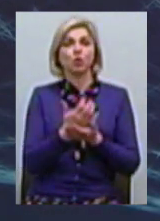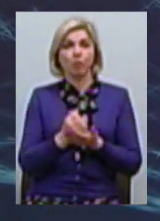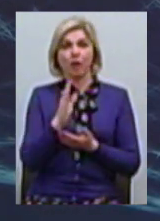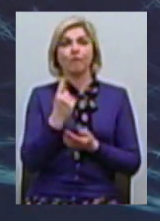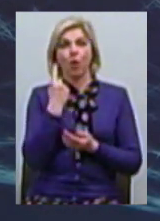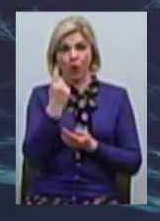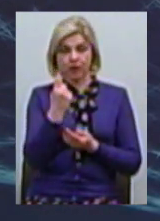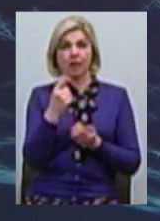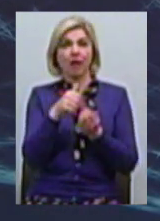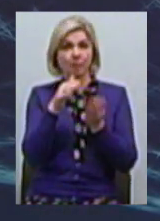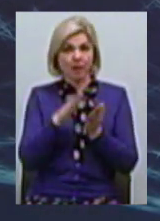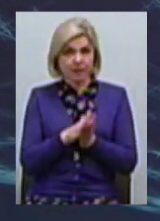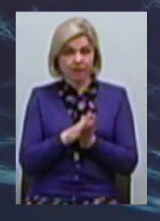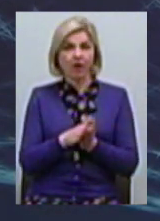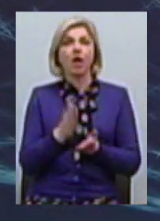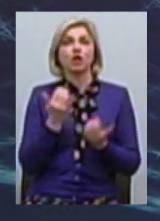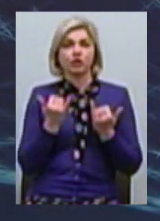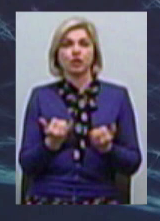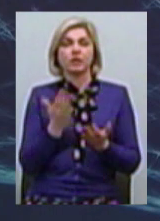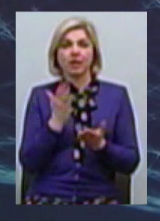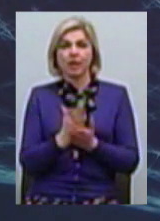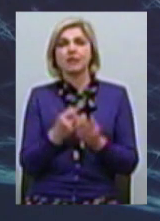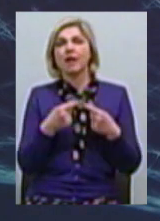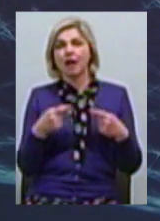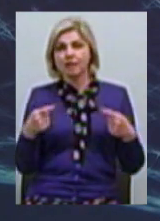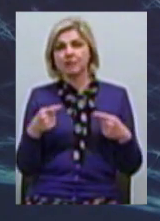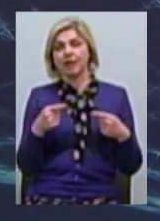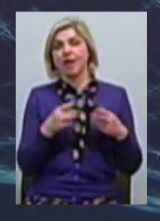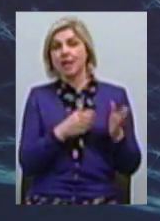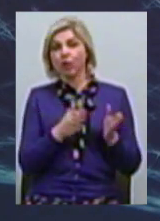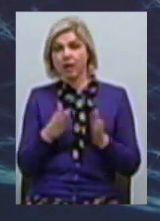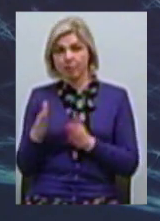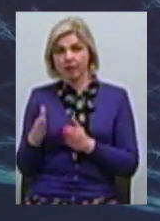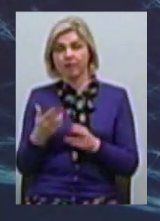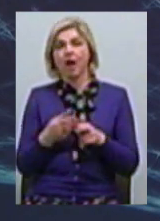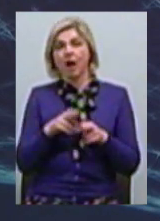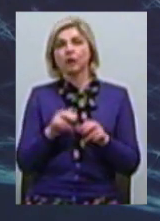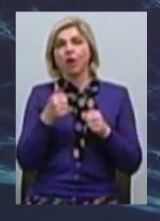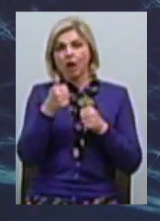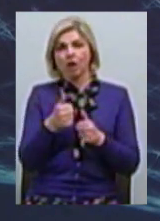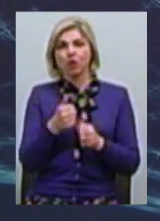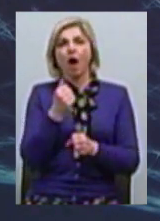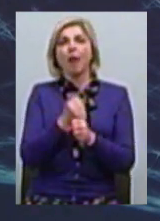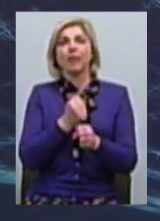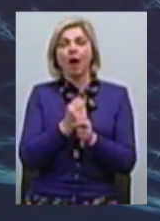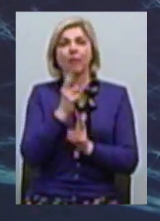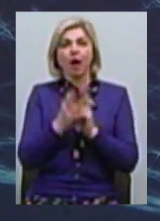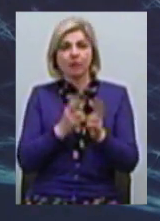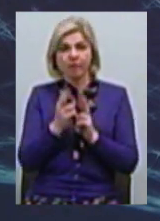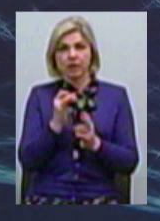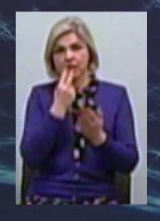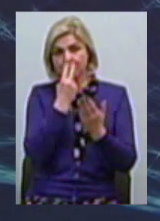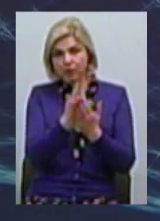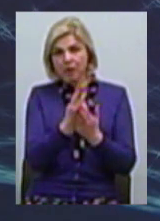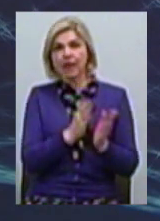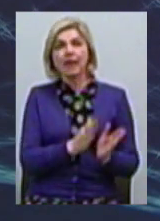большой массив, и сейчас уже есть очень много алгоритмов, которые могут их хорошо обрабатывать и смотреть тенденцию.